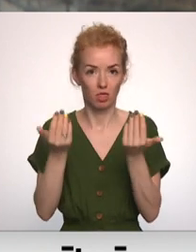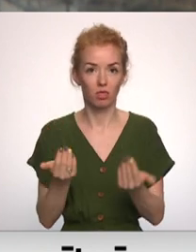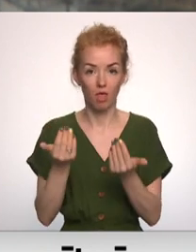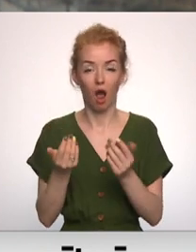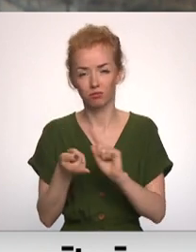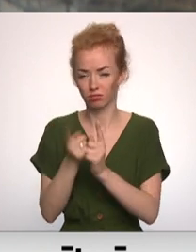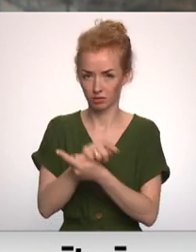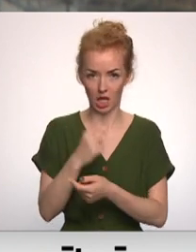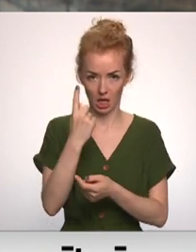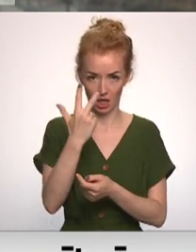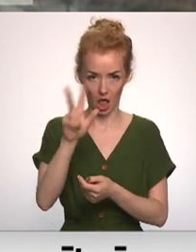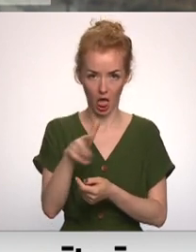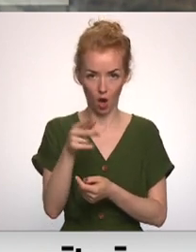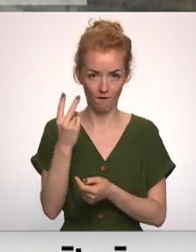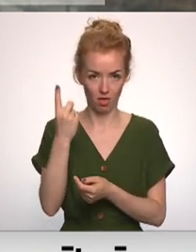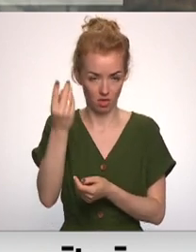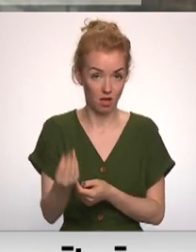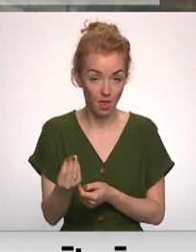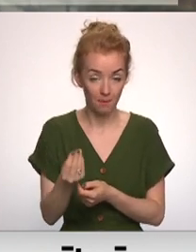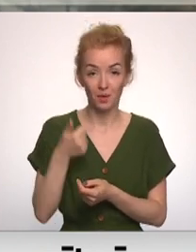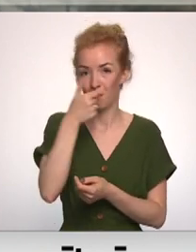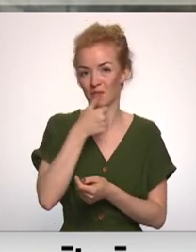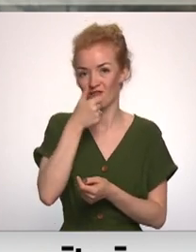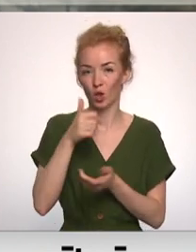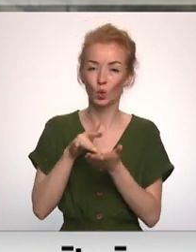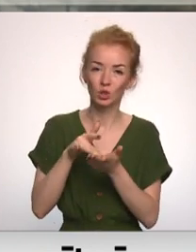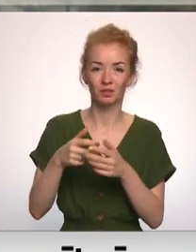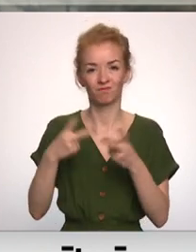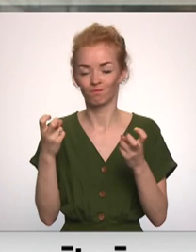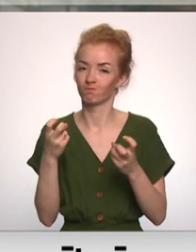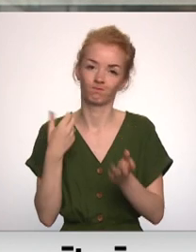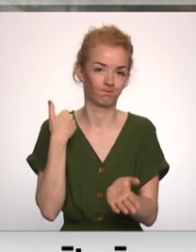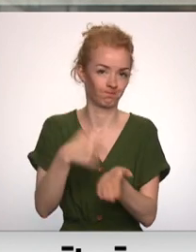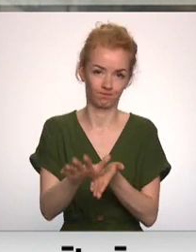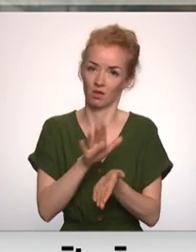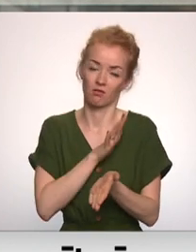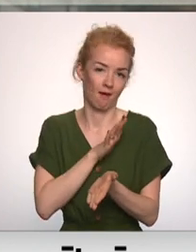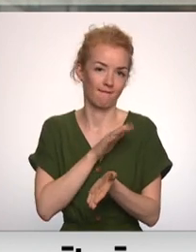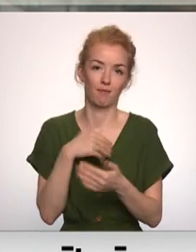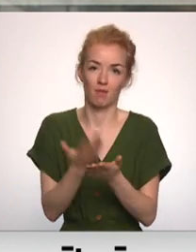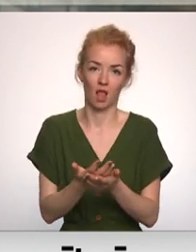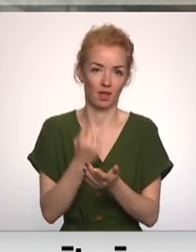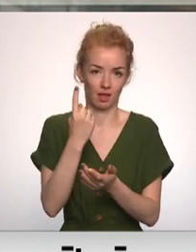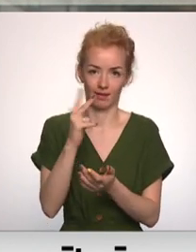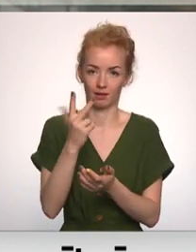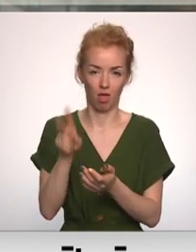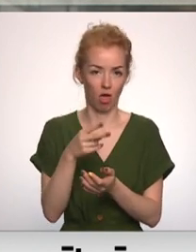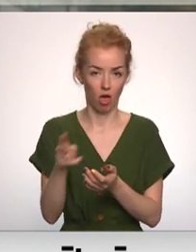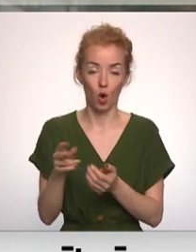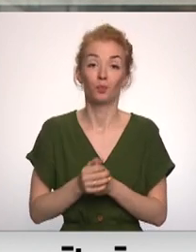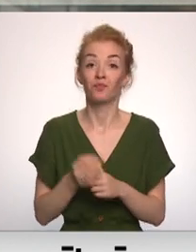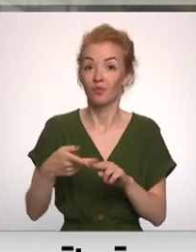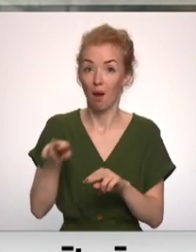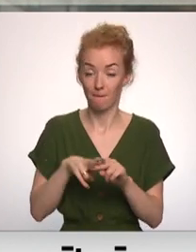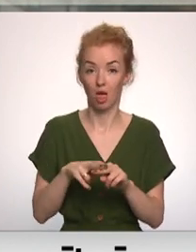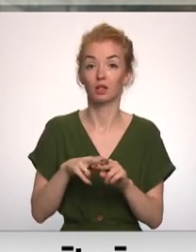iznāk vien virs 3 eiro dienā. Privātais sektors par šādu cenu izmitināt cilvēkus turisma sezonā nav mierā.